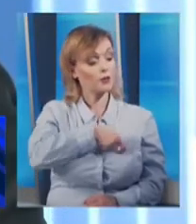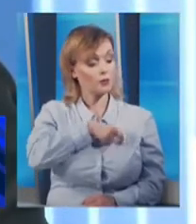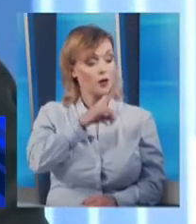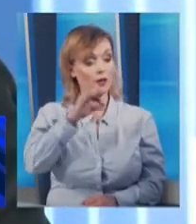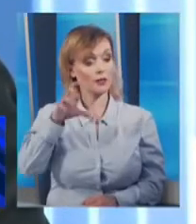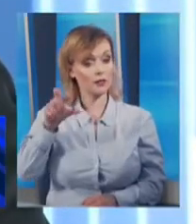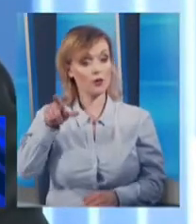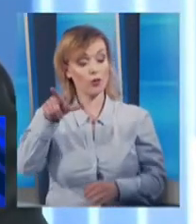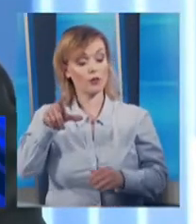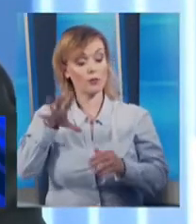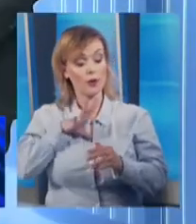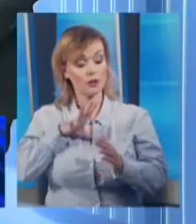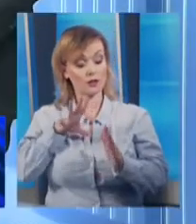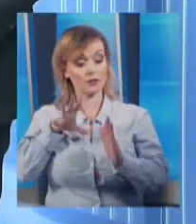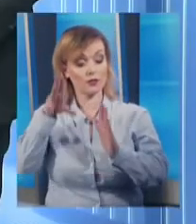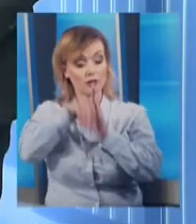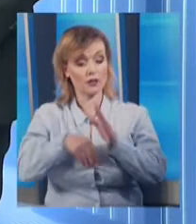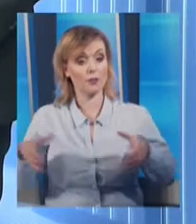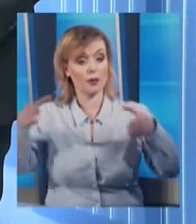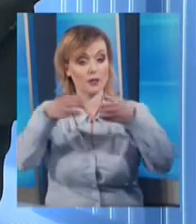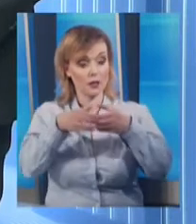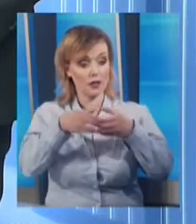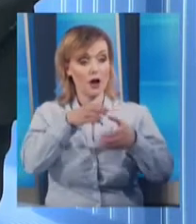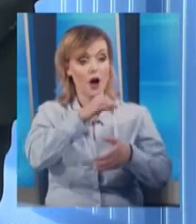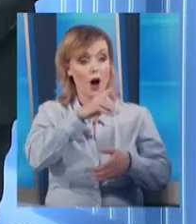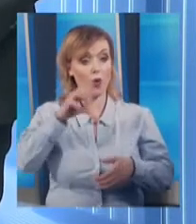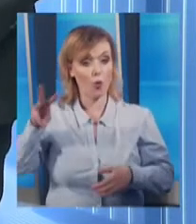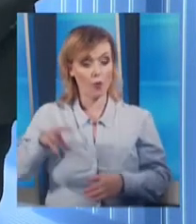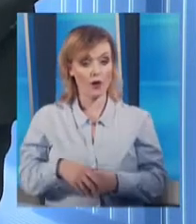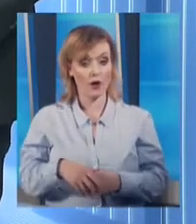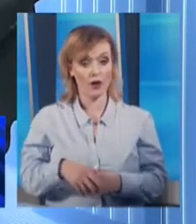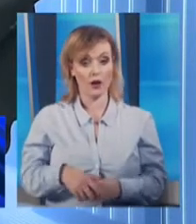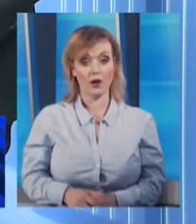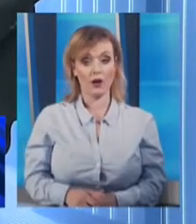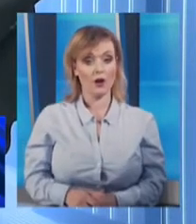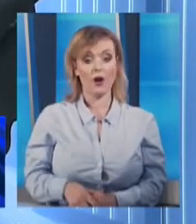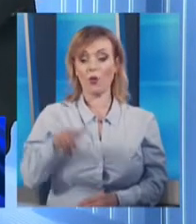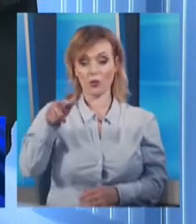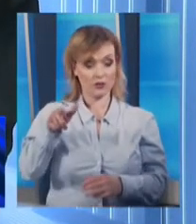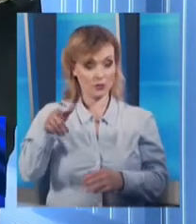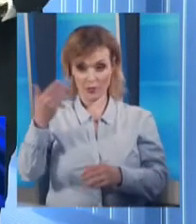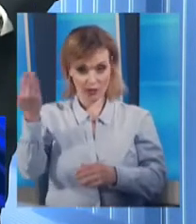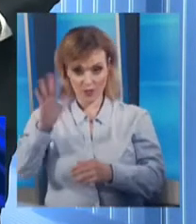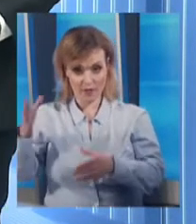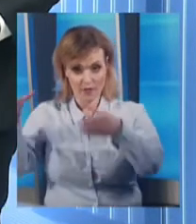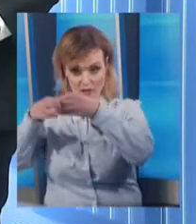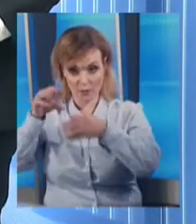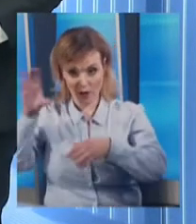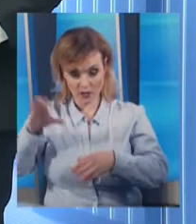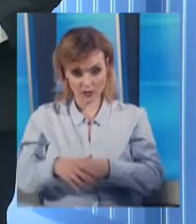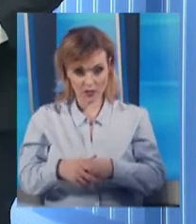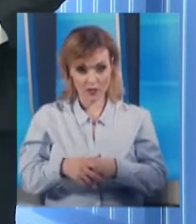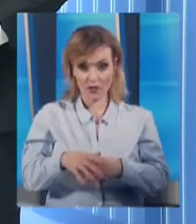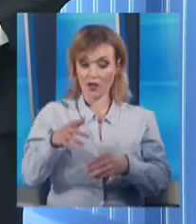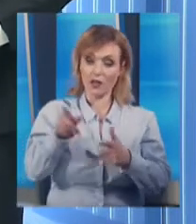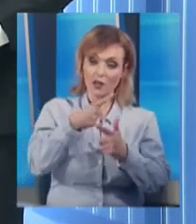acum. Deci a venit de la PAS, în echipa PAS, domnul Reniță? Este din societatea civilă. Știu, dar n-a fost în echipa